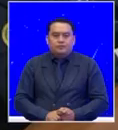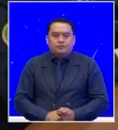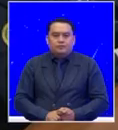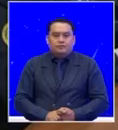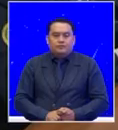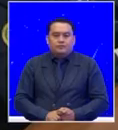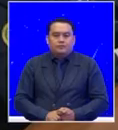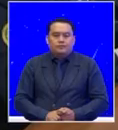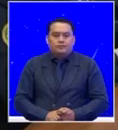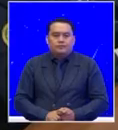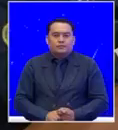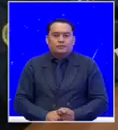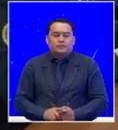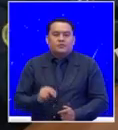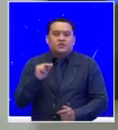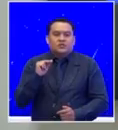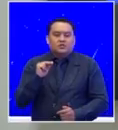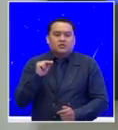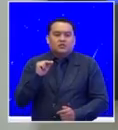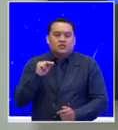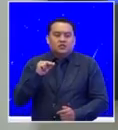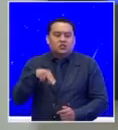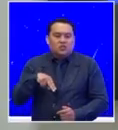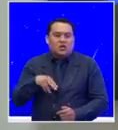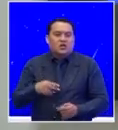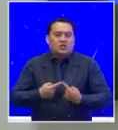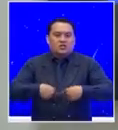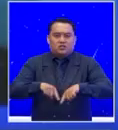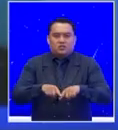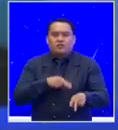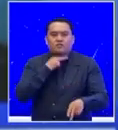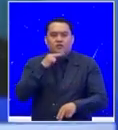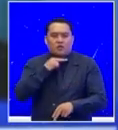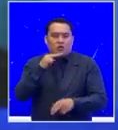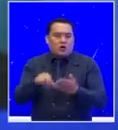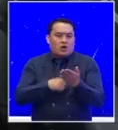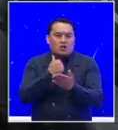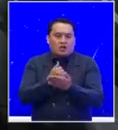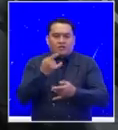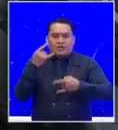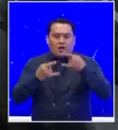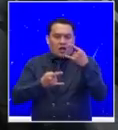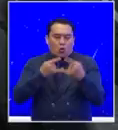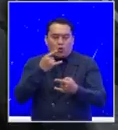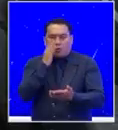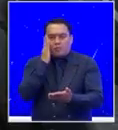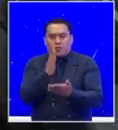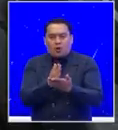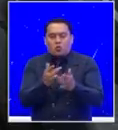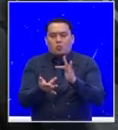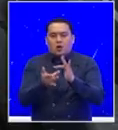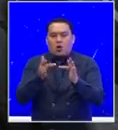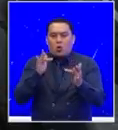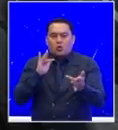В кризисном центре ДЧС Алматинской области внимание руководящего состава сосредоточено на главном мониторе в режиме онлайн. Здесь разбирают